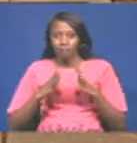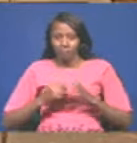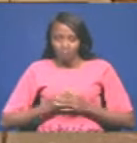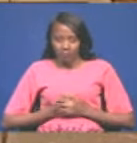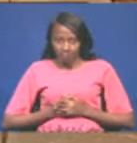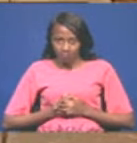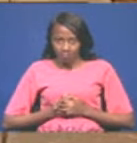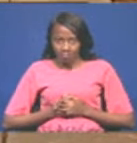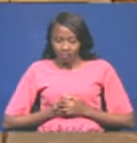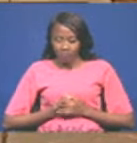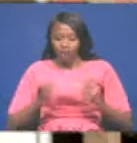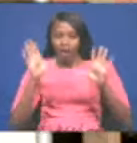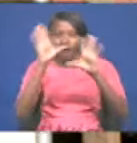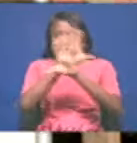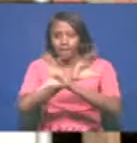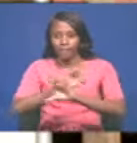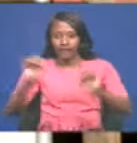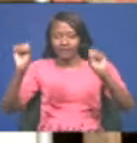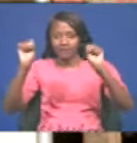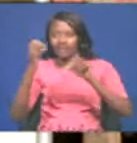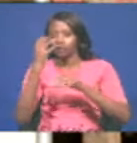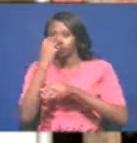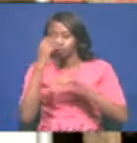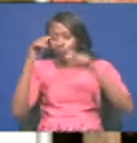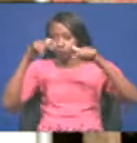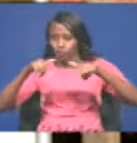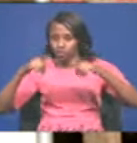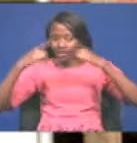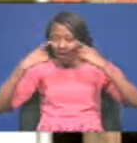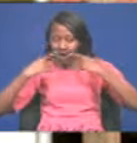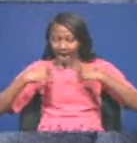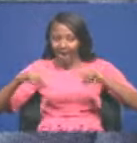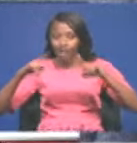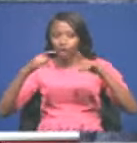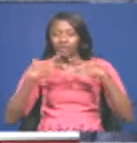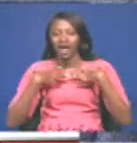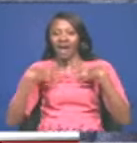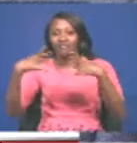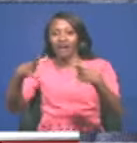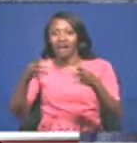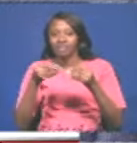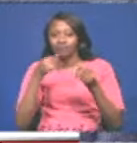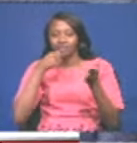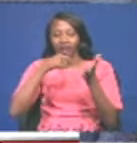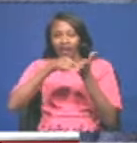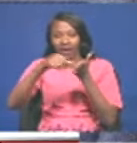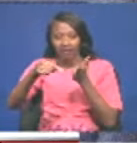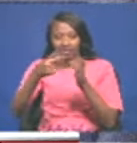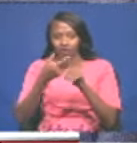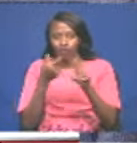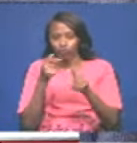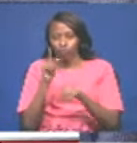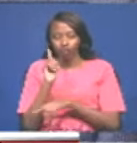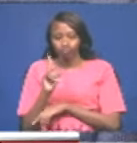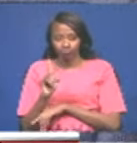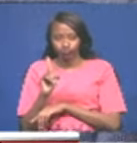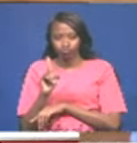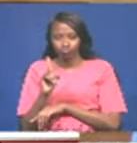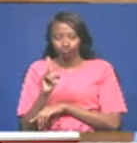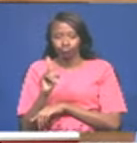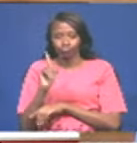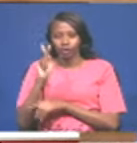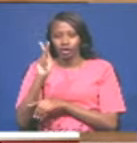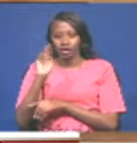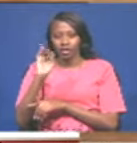Rais William Ruto mnamo leo alitangaza kwamba alipokea barua rasmi ya kujiuzulu kwa mkurugenzi wa idara ya uchunguzi wa kesi za jinai George